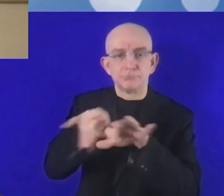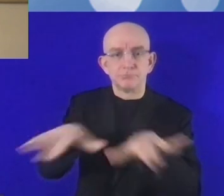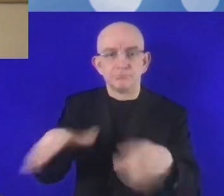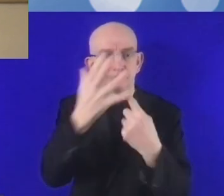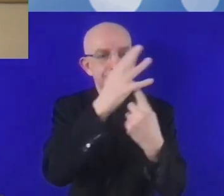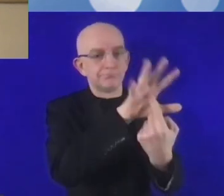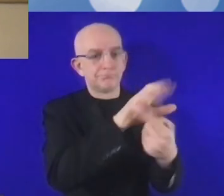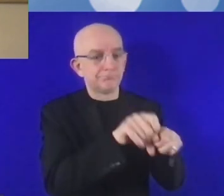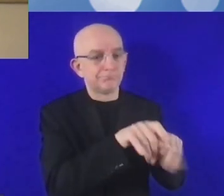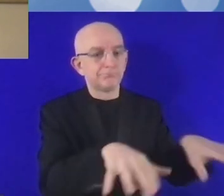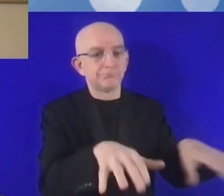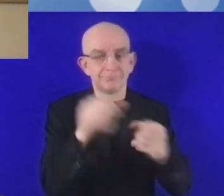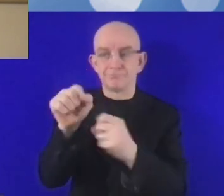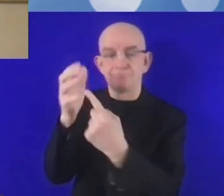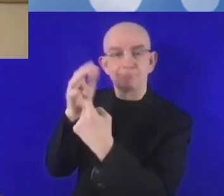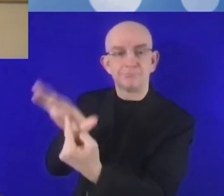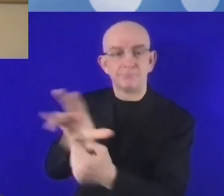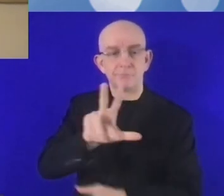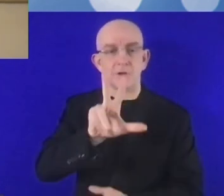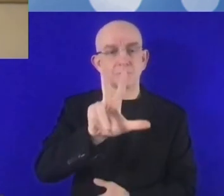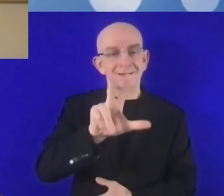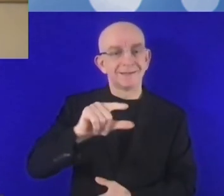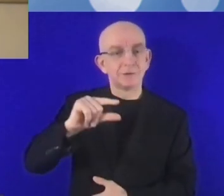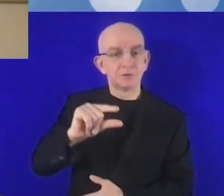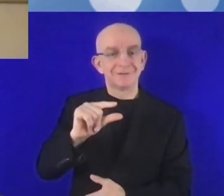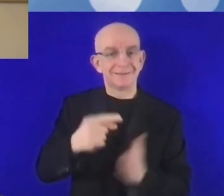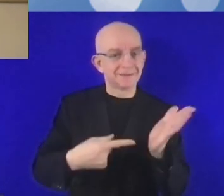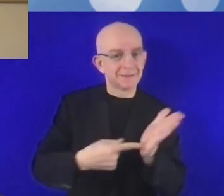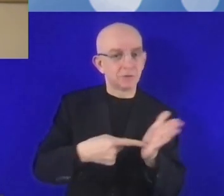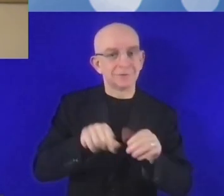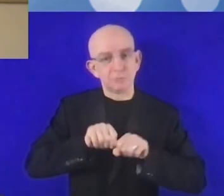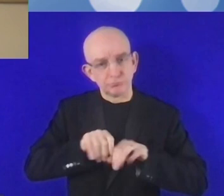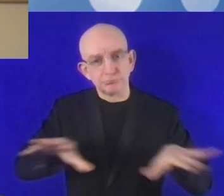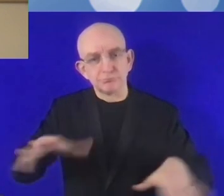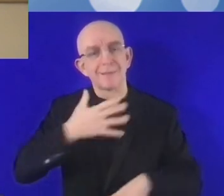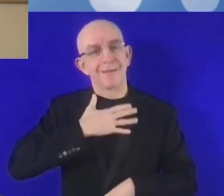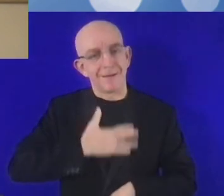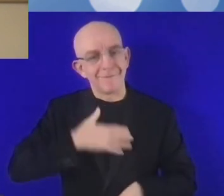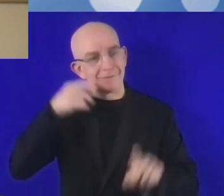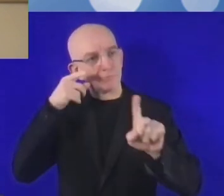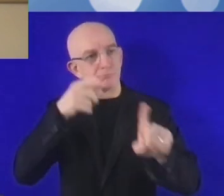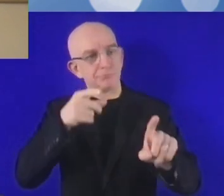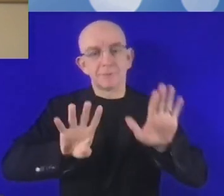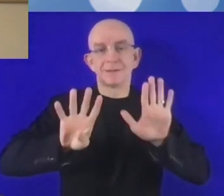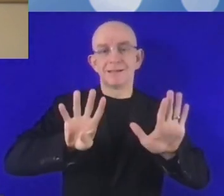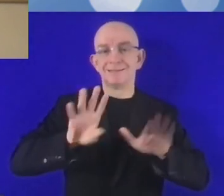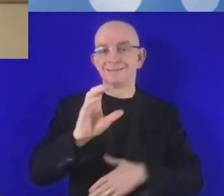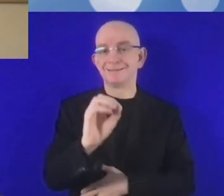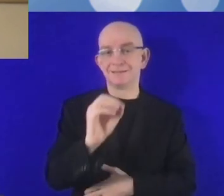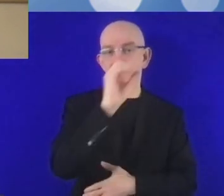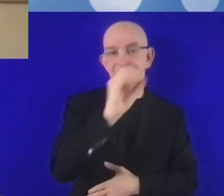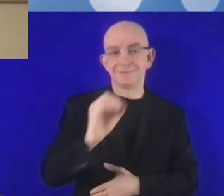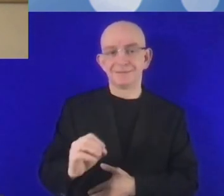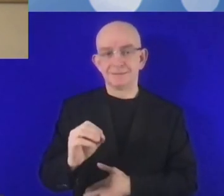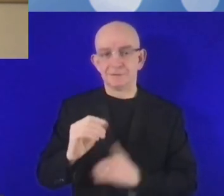中，在我们的市场上，我们可以增加到90%的，至